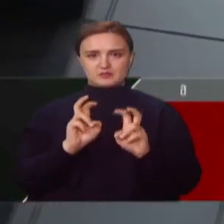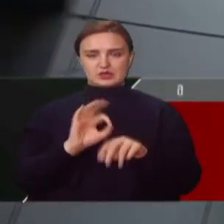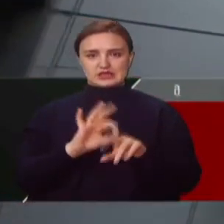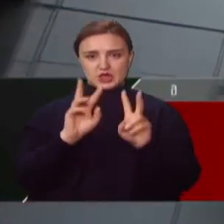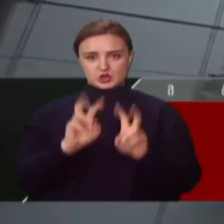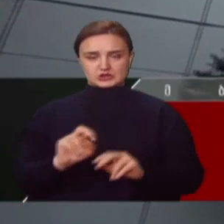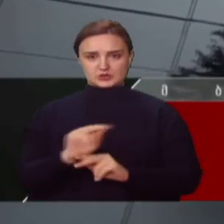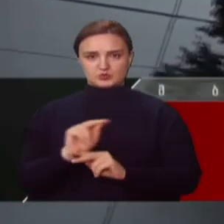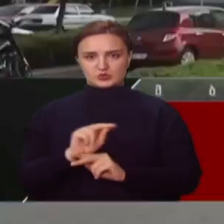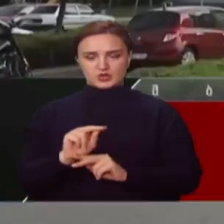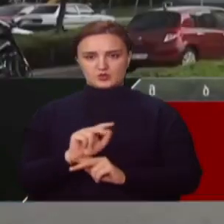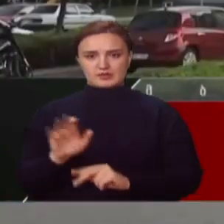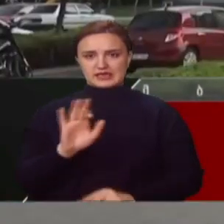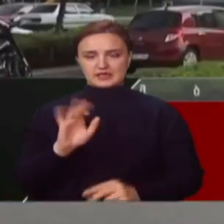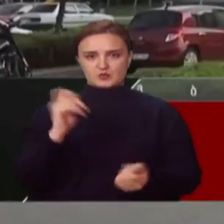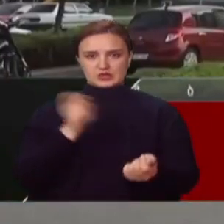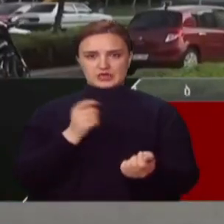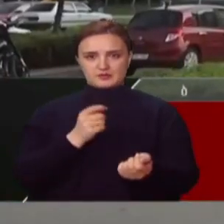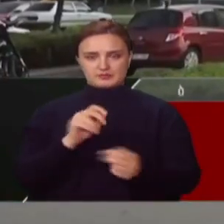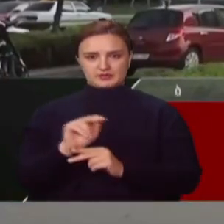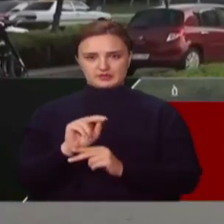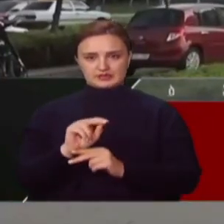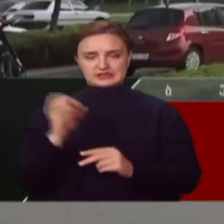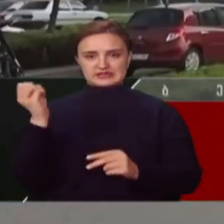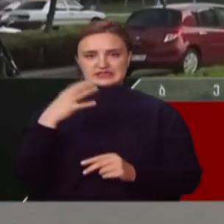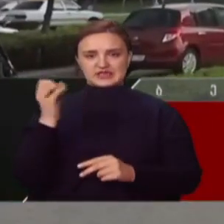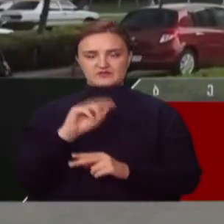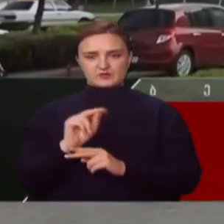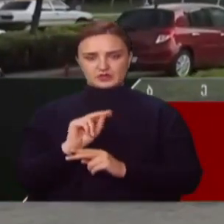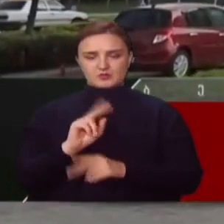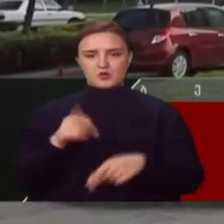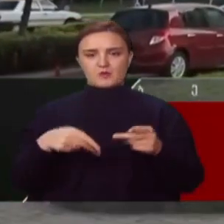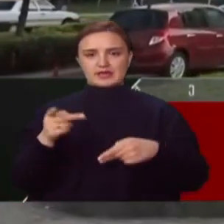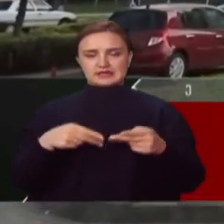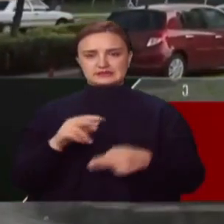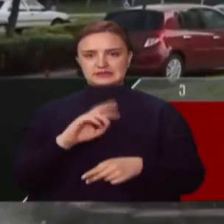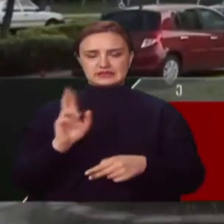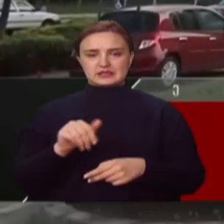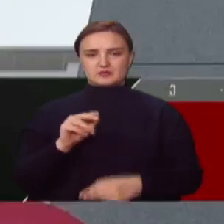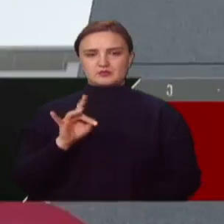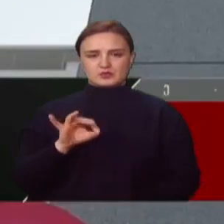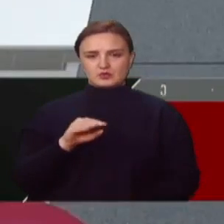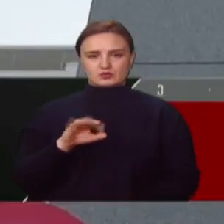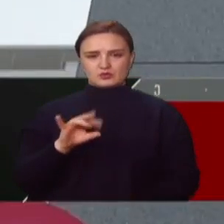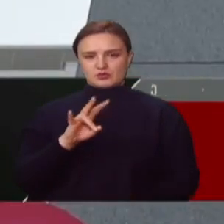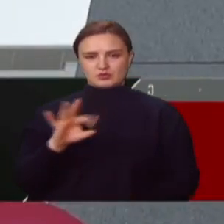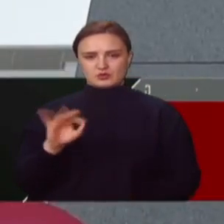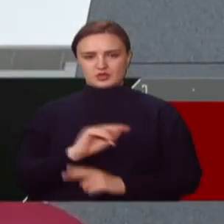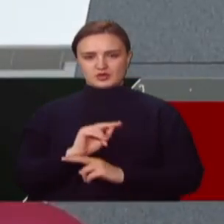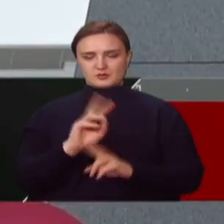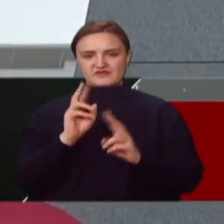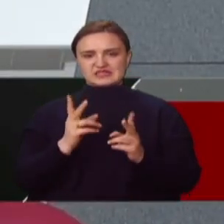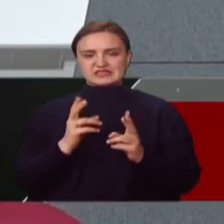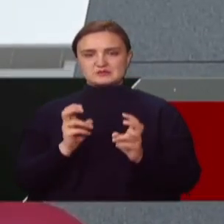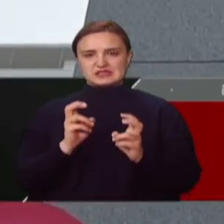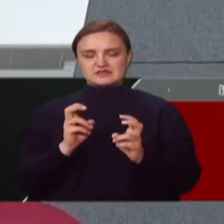და მკურნალობის კურსი ქიმიოთერაპია, სხივური თერაპია, ოპერაციული ჩარევა და პროტონოთერაპია. ესაა სიმსივნის